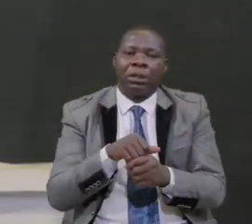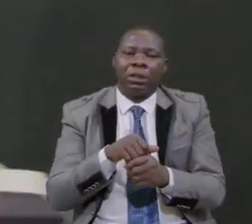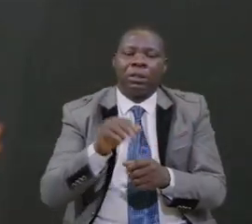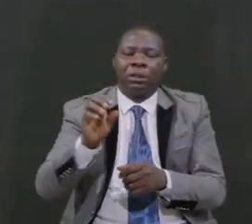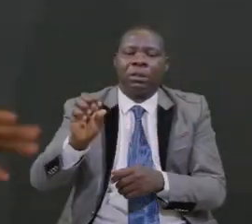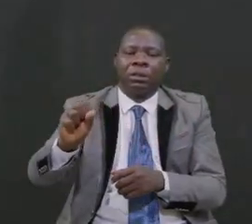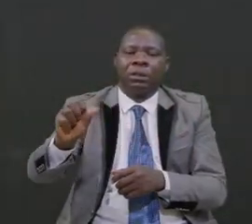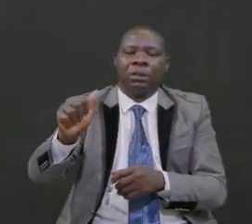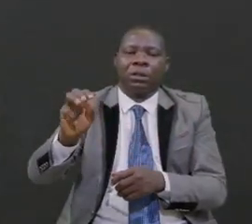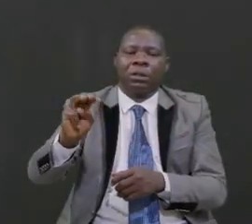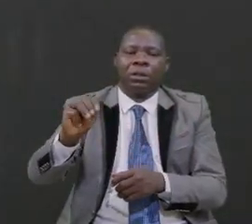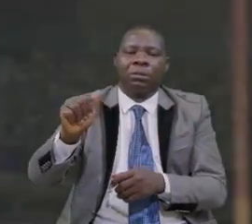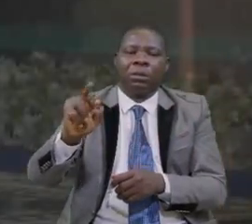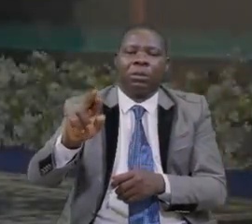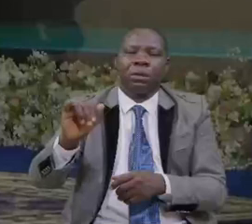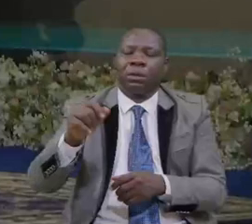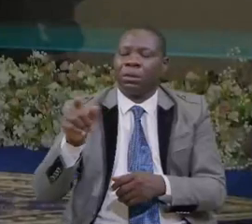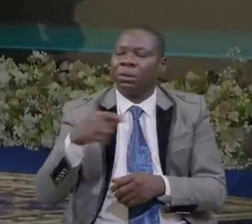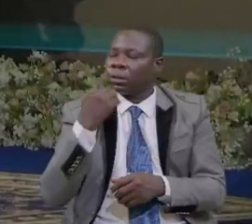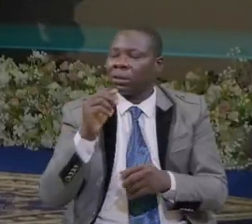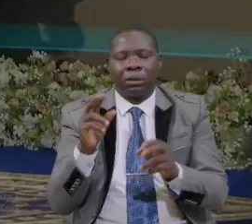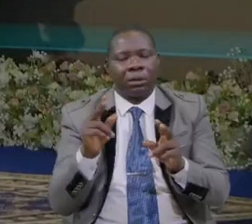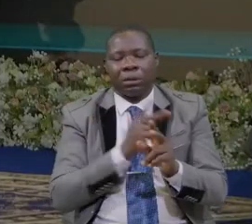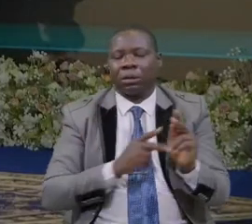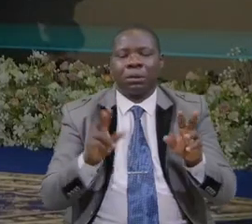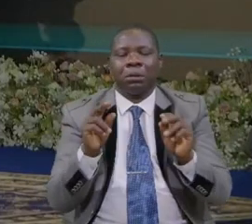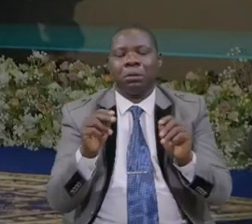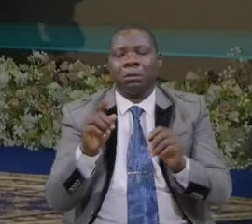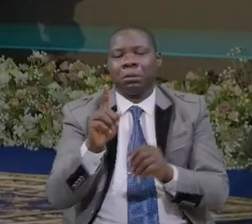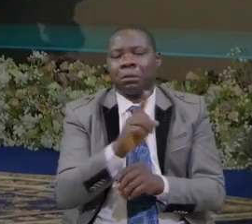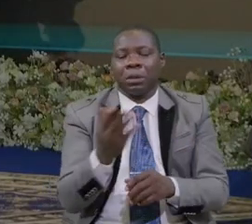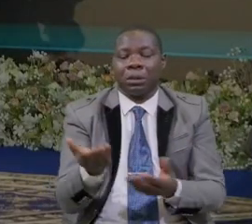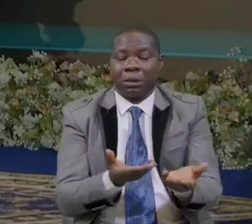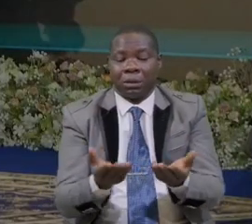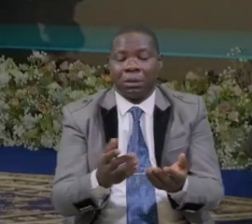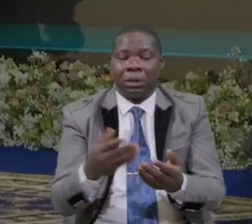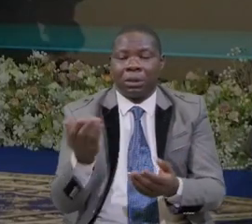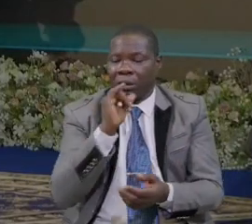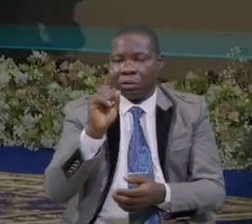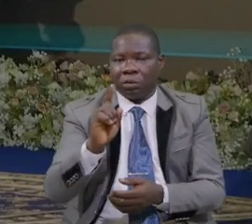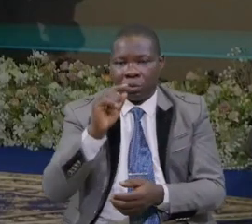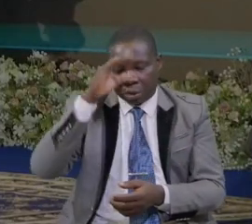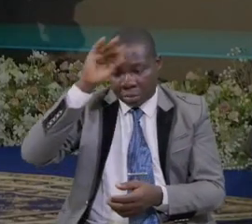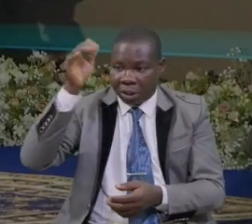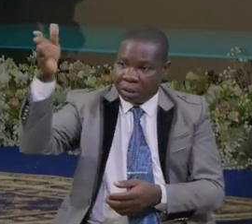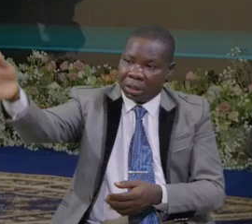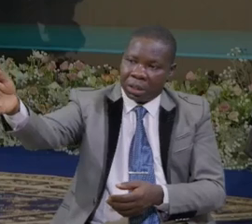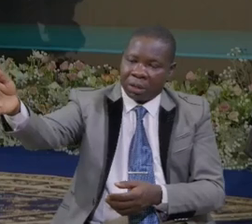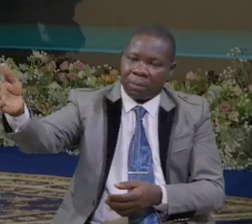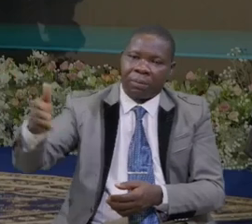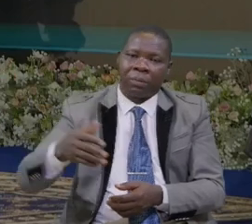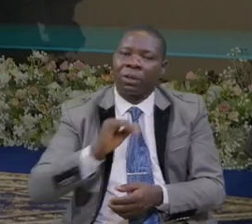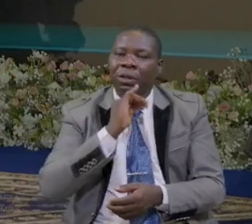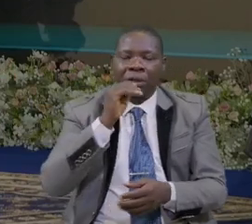Ils ont dit, oh roi, personne ici, hein? Il y a un homme là-bas. Son nom